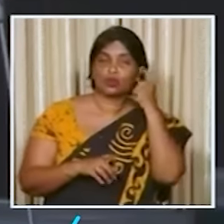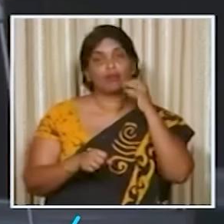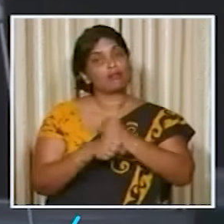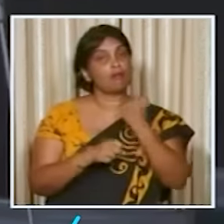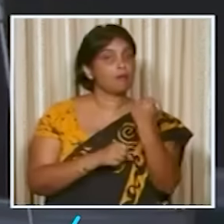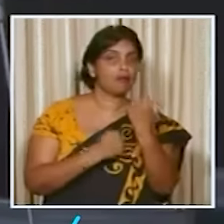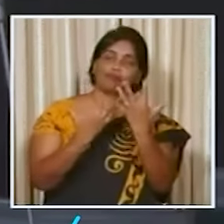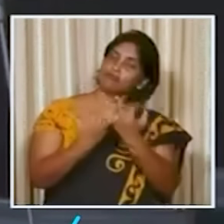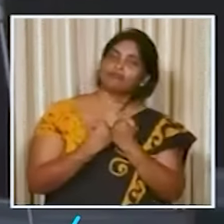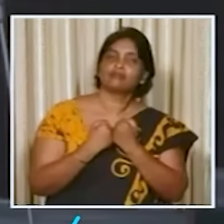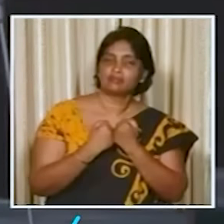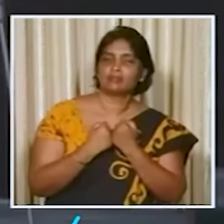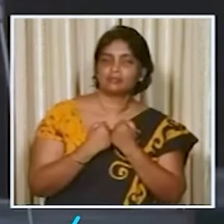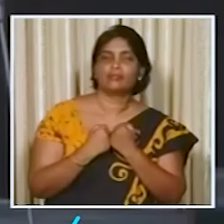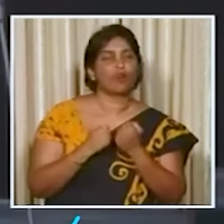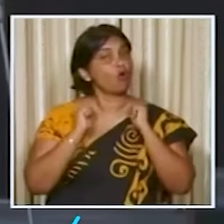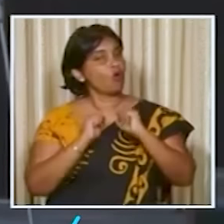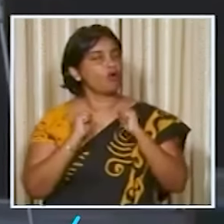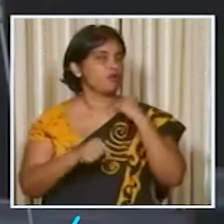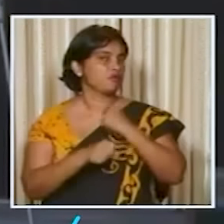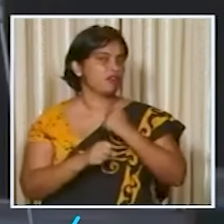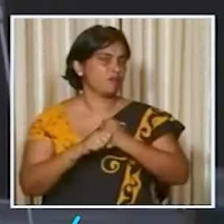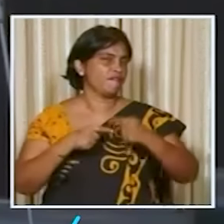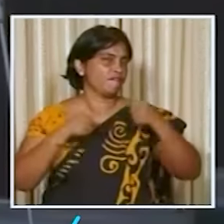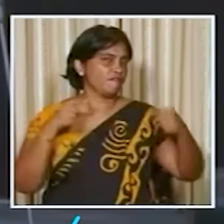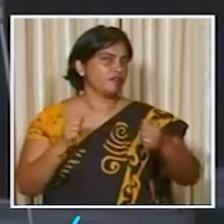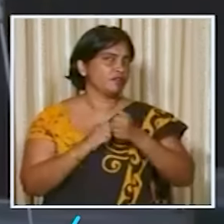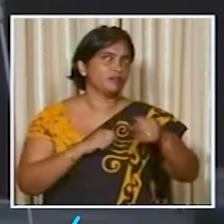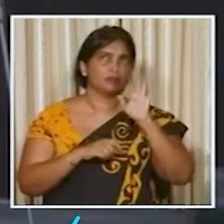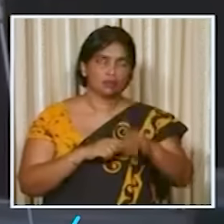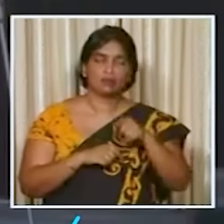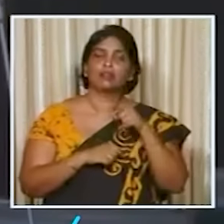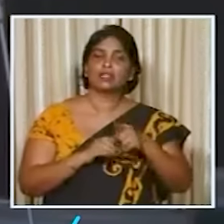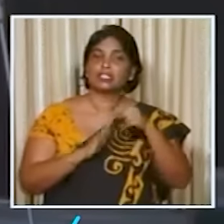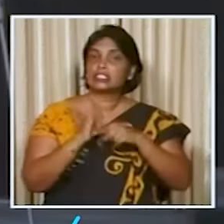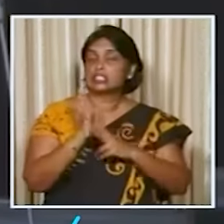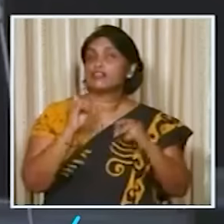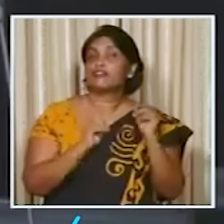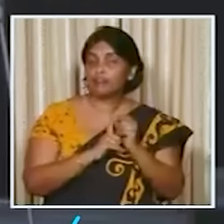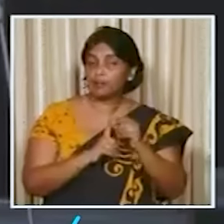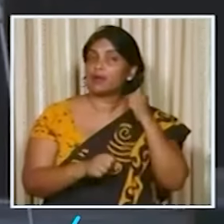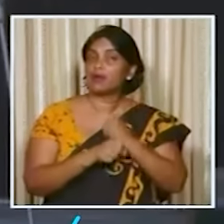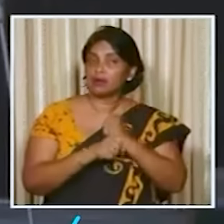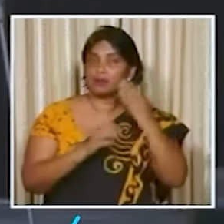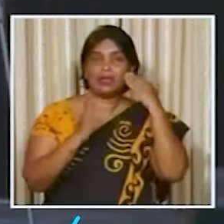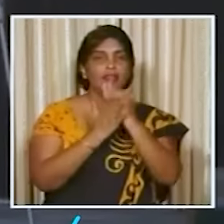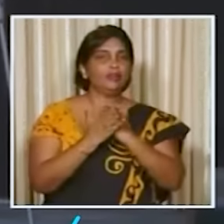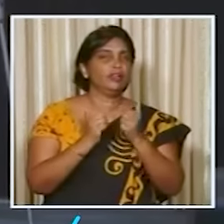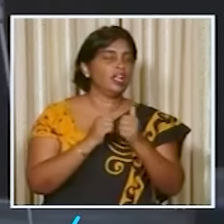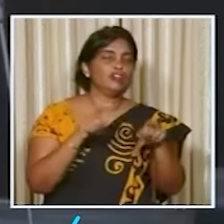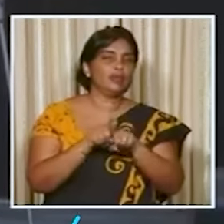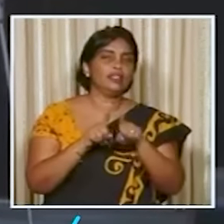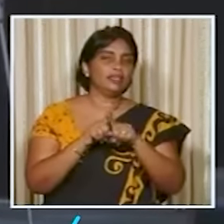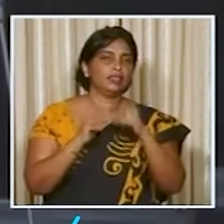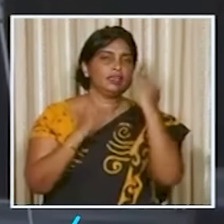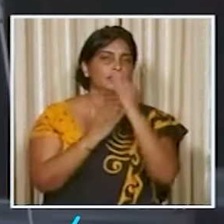බලය අතට ගත්තාම කොහමද රජයකට විරුද්ධව නැගී හිටියාම ජනතා විමුක්ති පෙරමුණේ ආණ්ඩුවක් යටතේ මර්ධනය කරන්නේ කොහොමද කියලා ඔවුන්